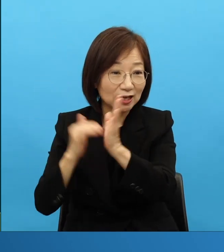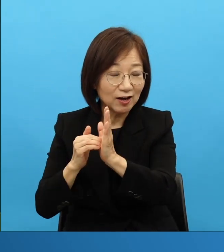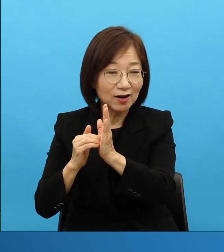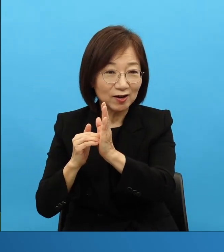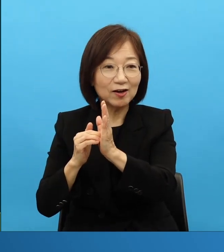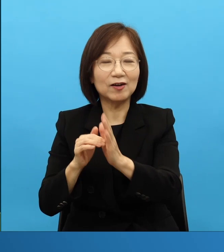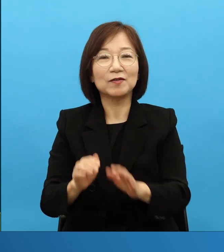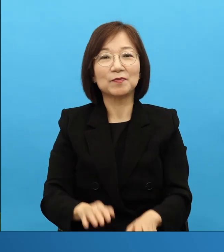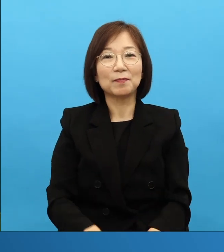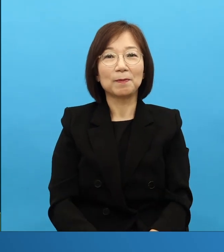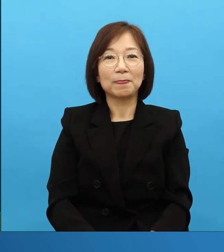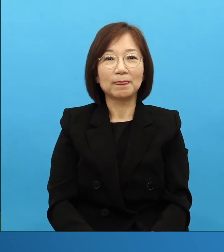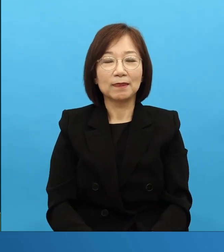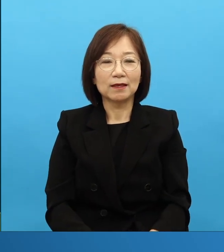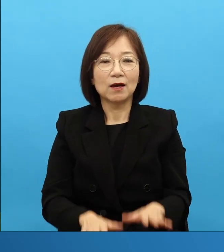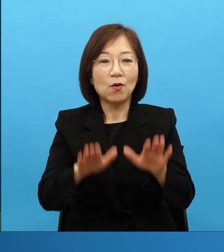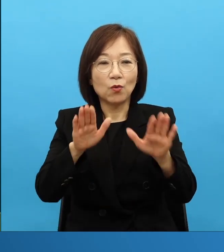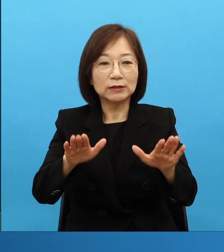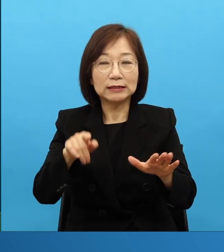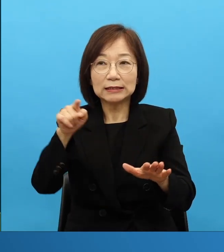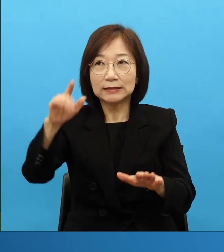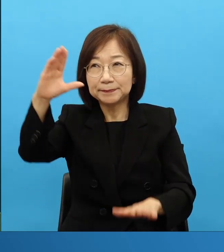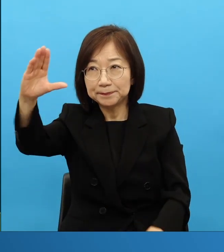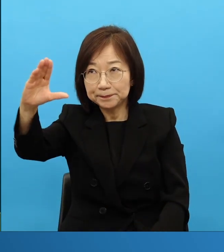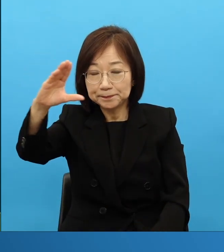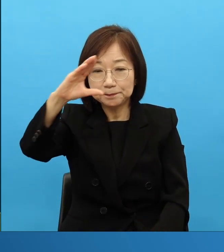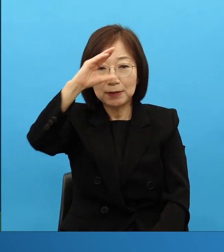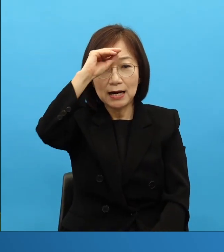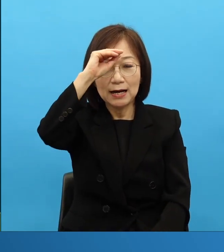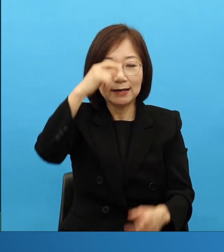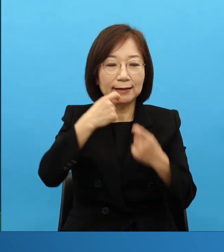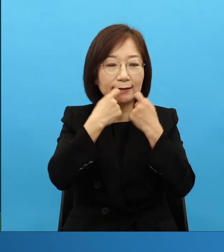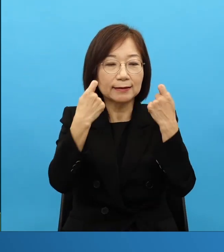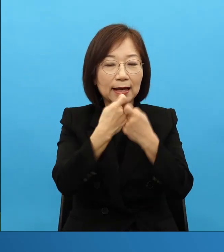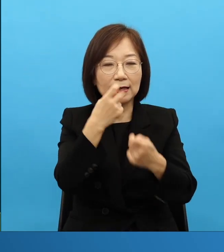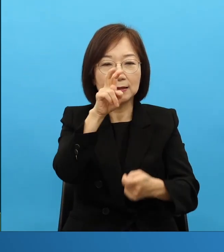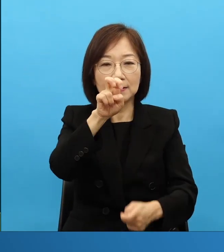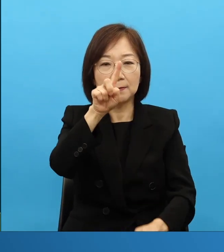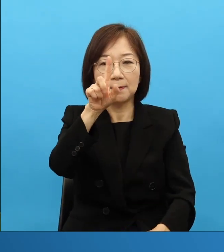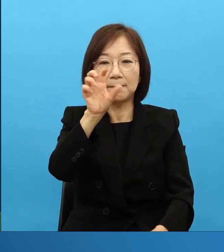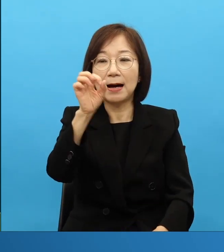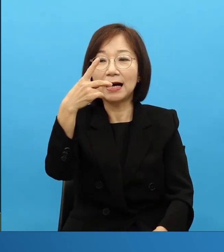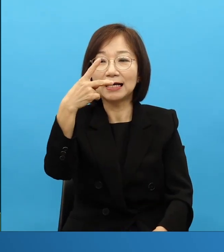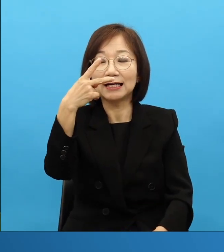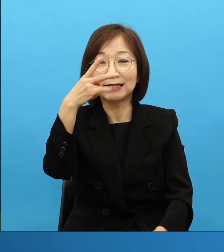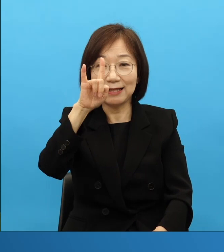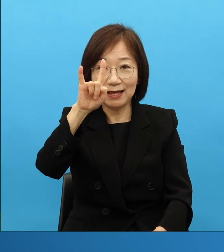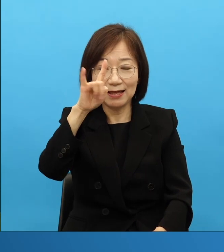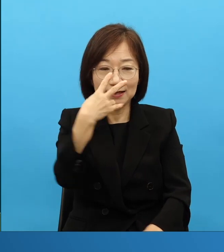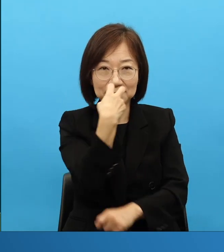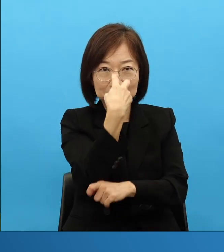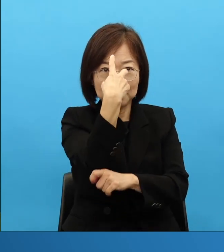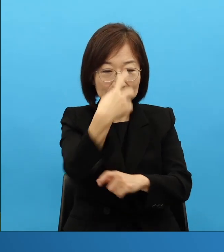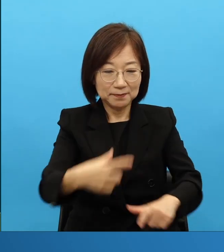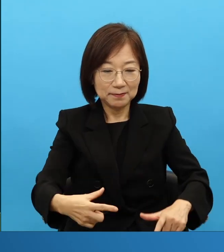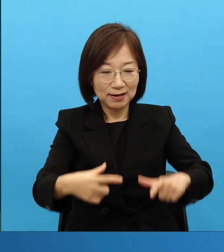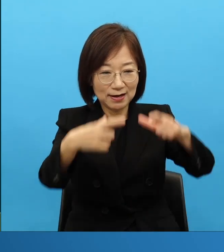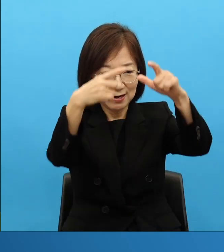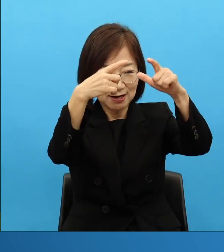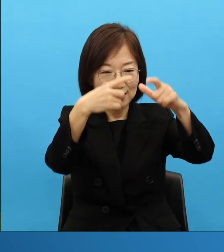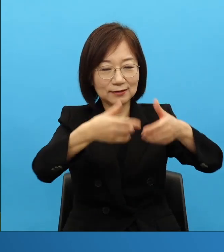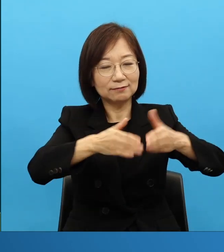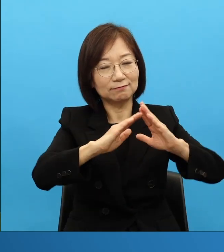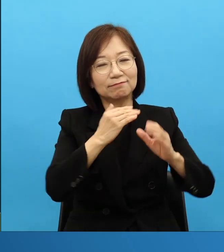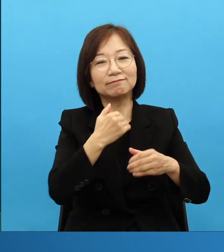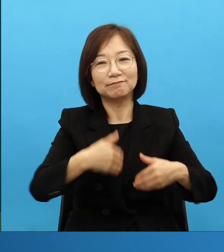기도로 끝난 겁니다. 이 망대를 딱 세워야 돼요. And when this partisan is set up, and your 확실합니다. prayers come to an end, it's a sure thing. 나중에 말이지 다 놓치고 다